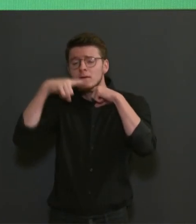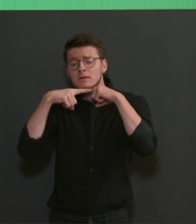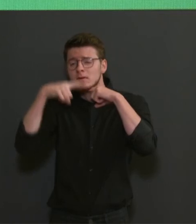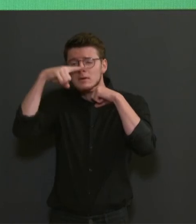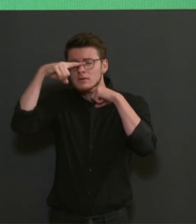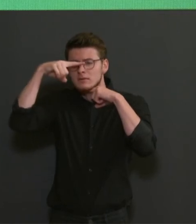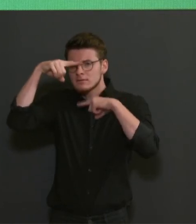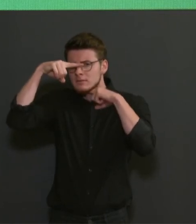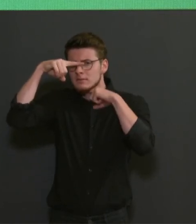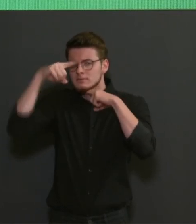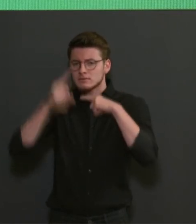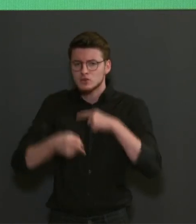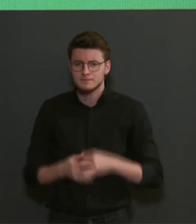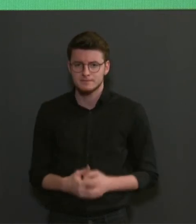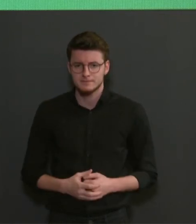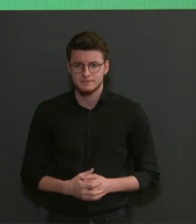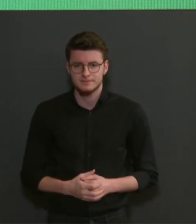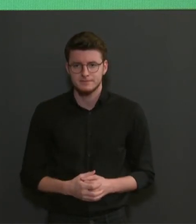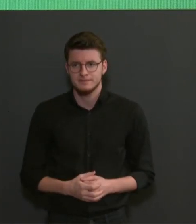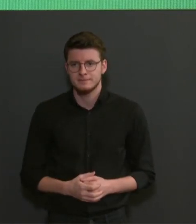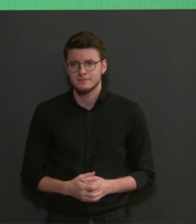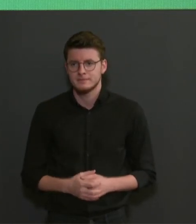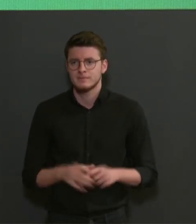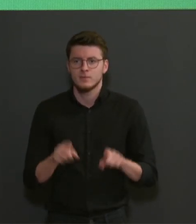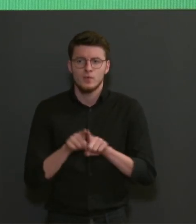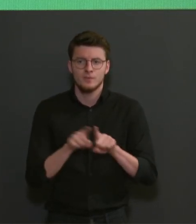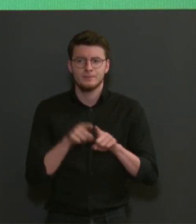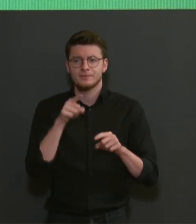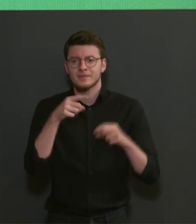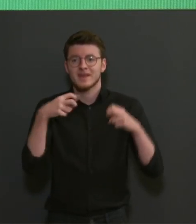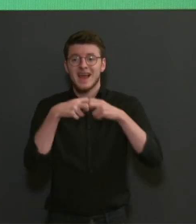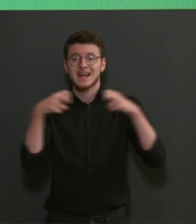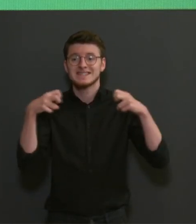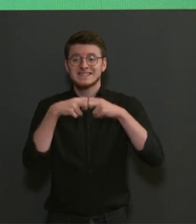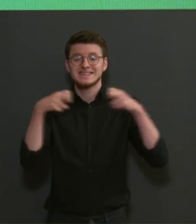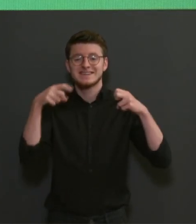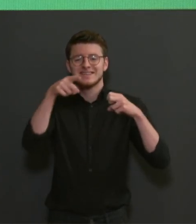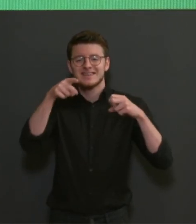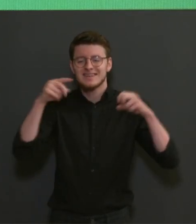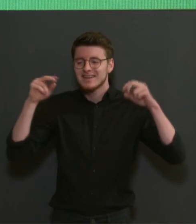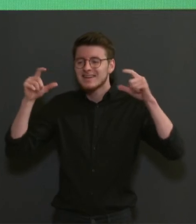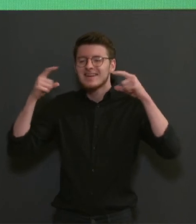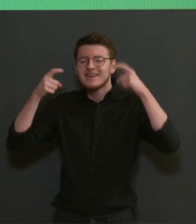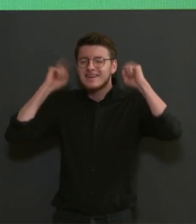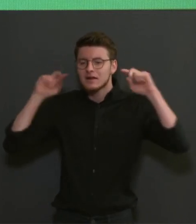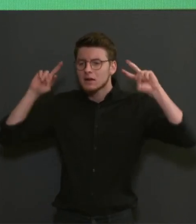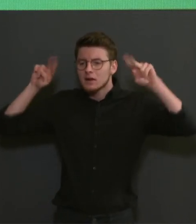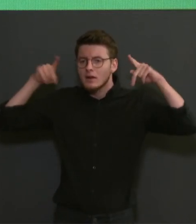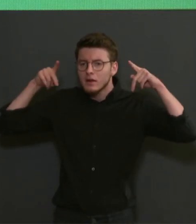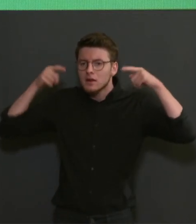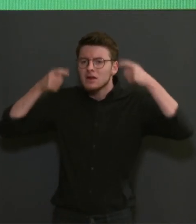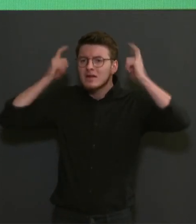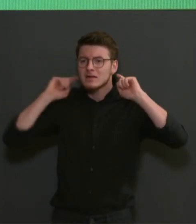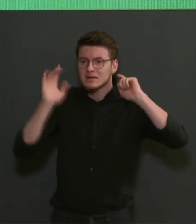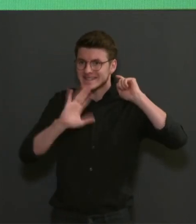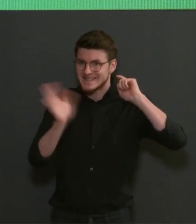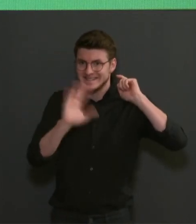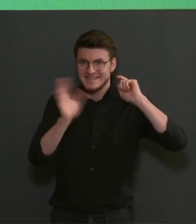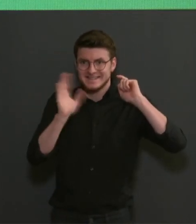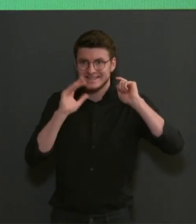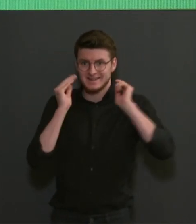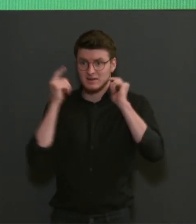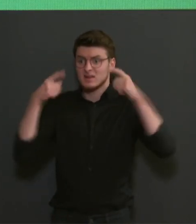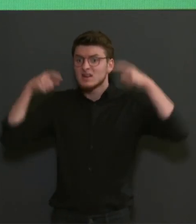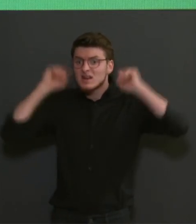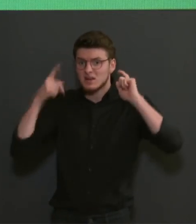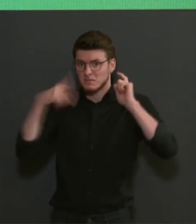Het is ook geen goed idee om de elastieken te kruisen. Dat veroorzaakt ook gaten aan de rand, waarlangs druppels